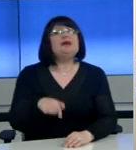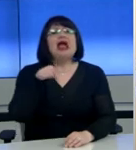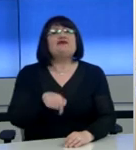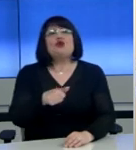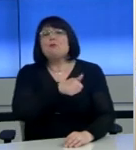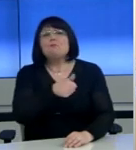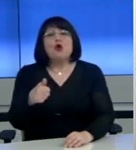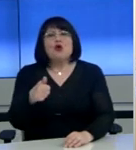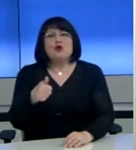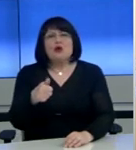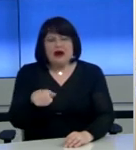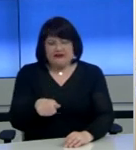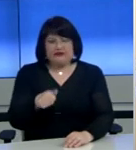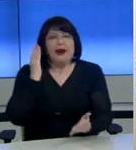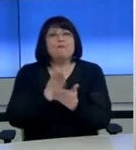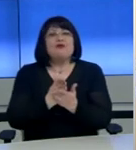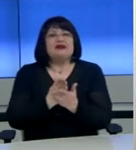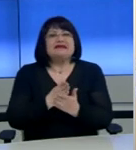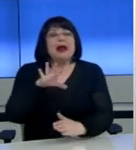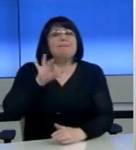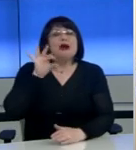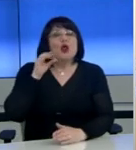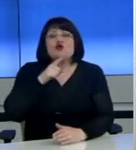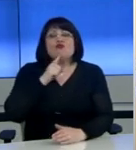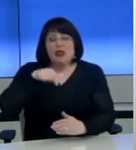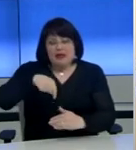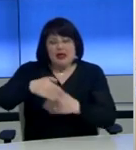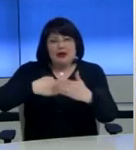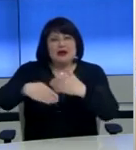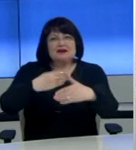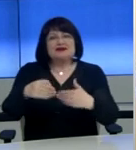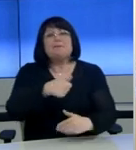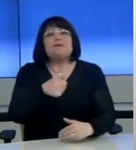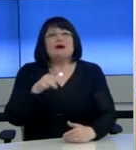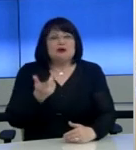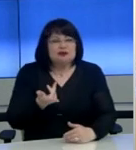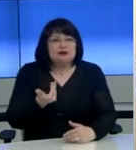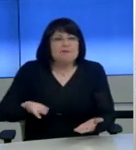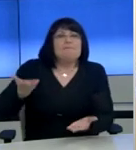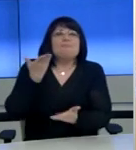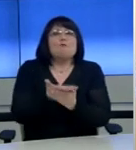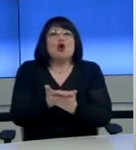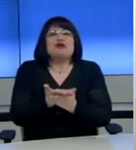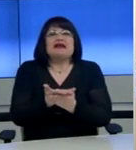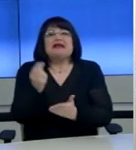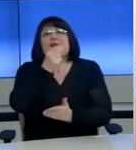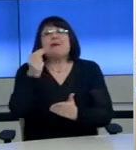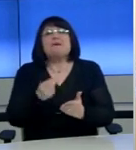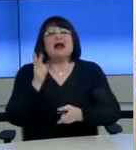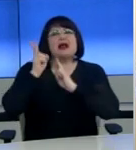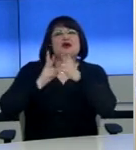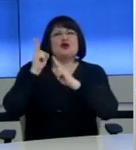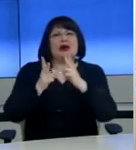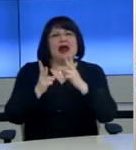η επιλογή, από μόνη της αυτή η διαδικασία, να καταθέσετε εδώ πρόταση διεύρυνσης του κατηγορητηρίου